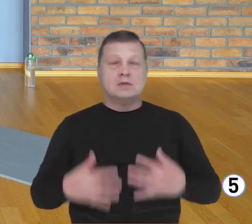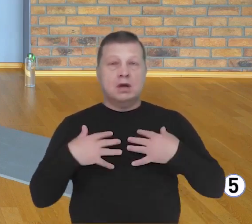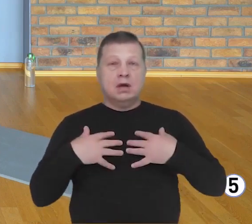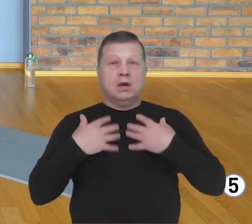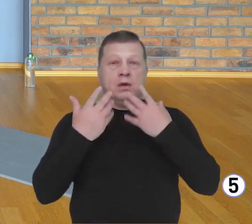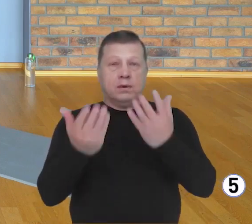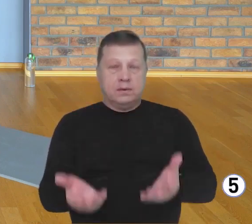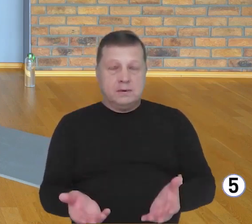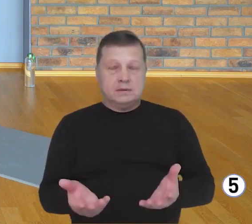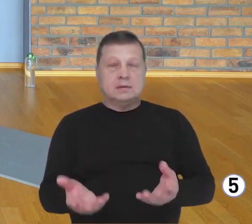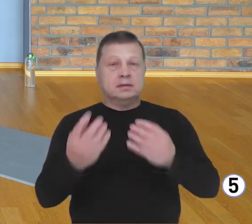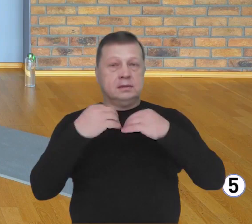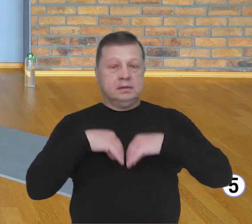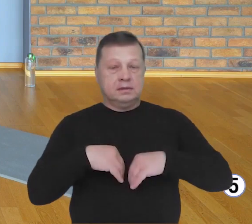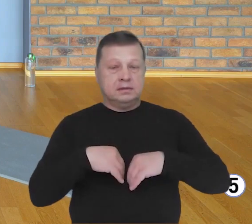Oddech.